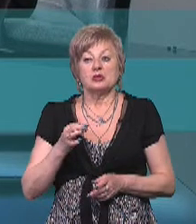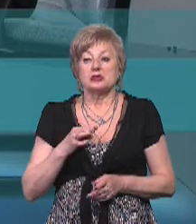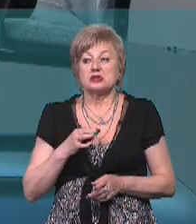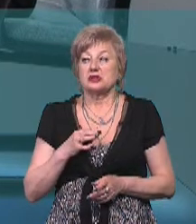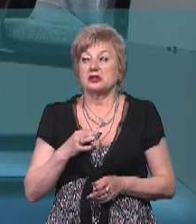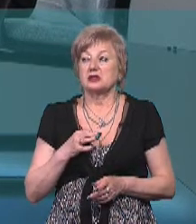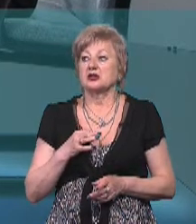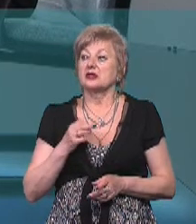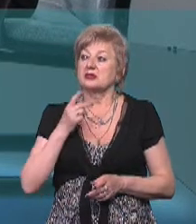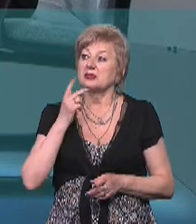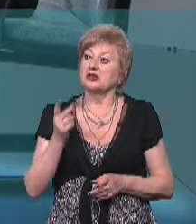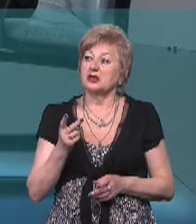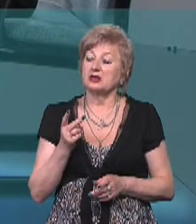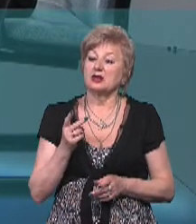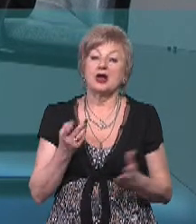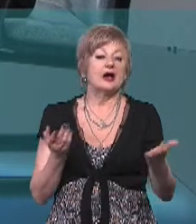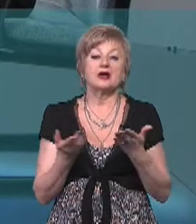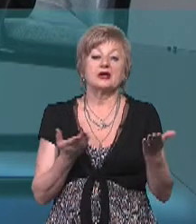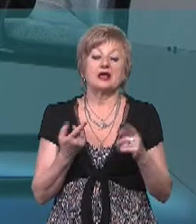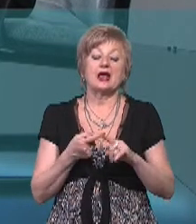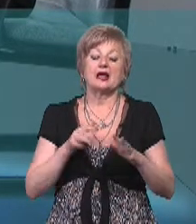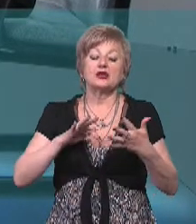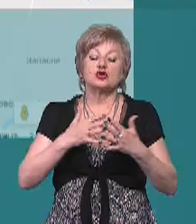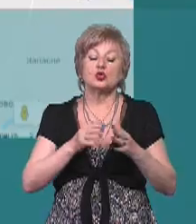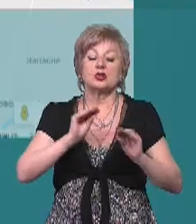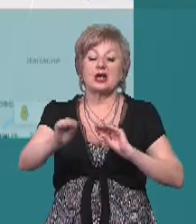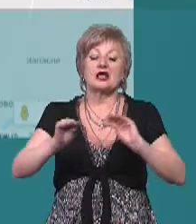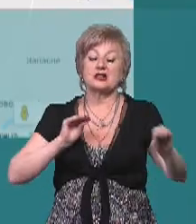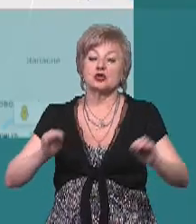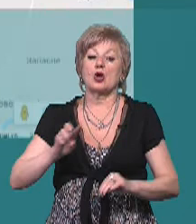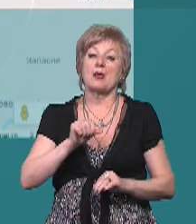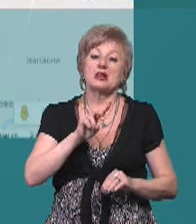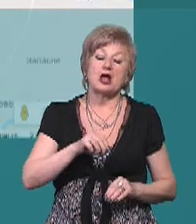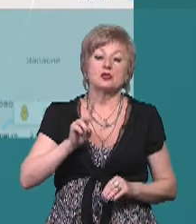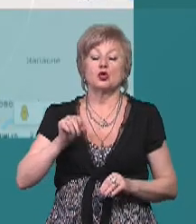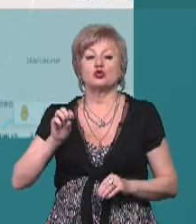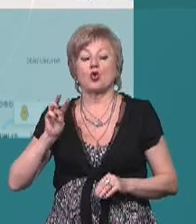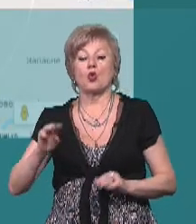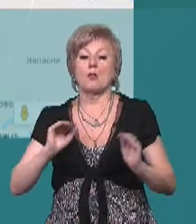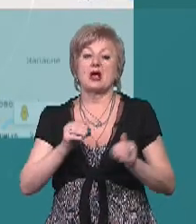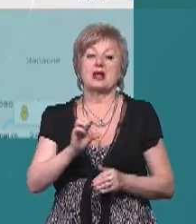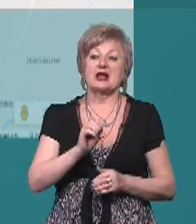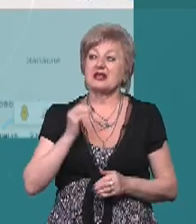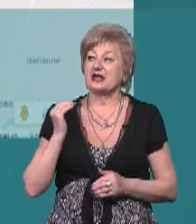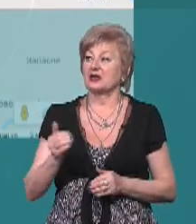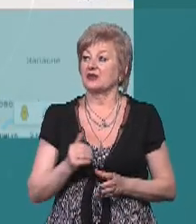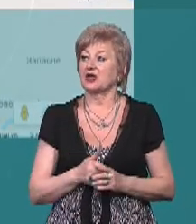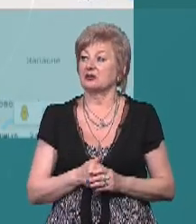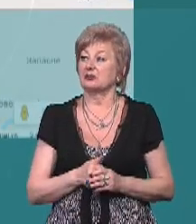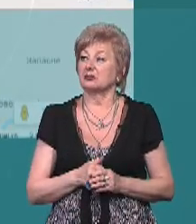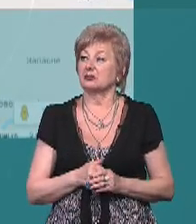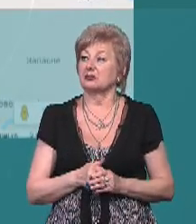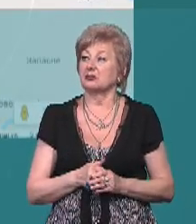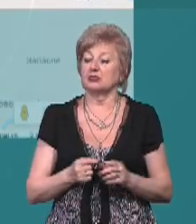наші телеглядачі згадали, де ці селища розташовані. От Балабине, Кушугум, Малокатеринівка і от